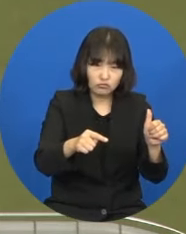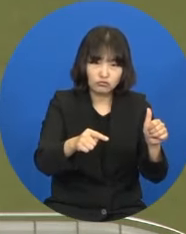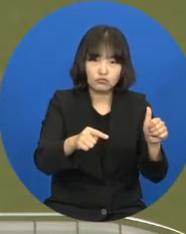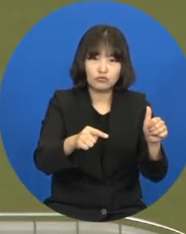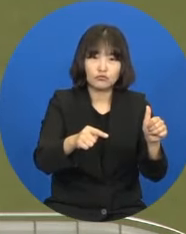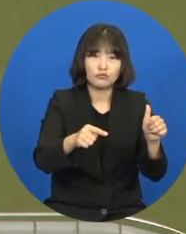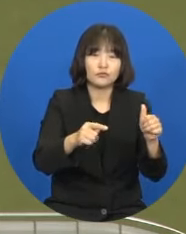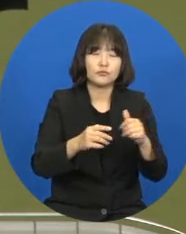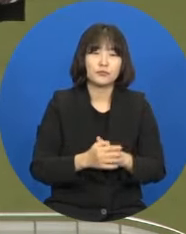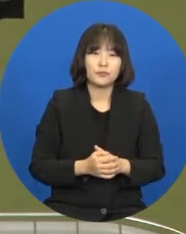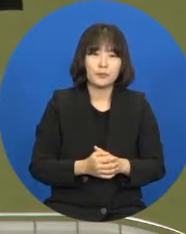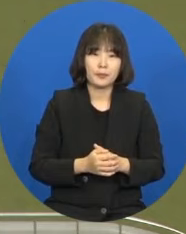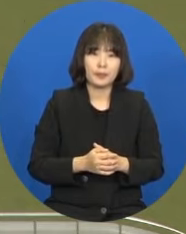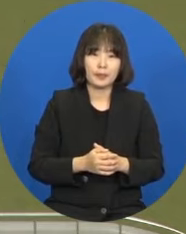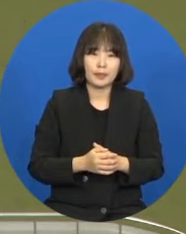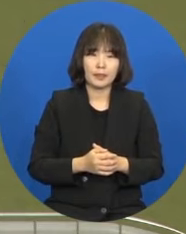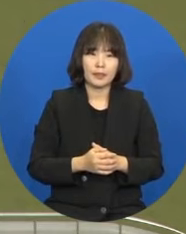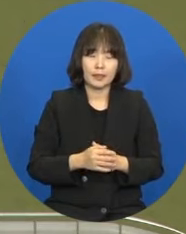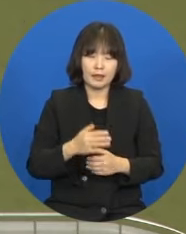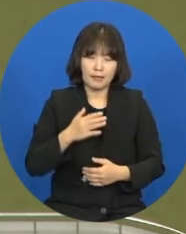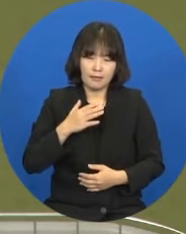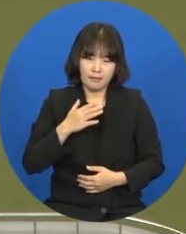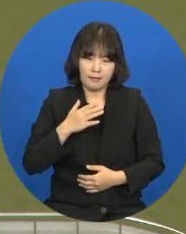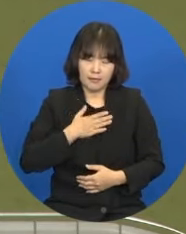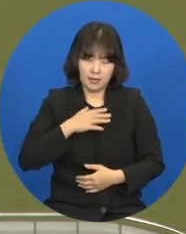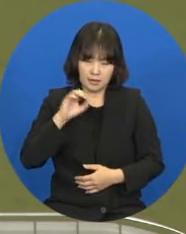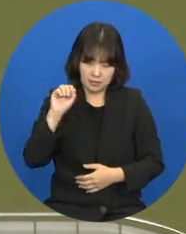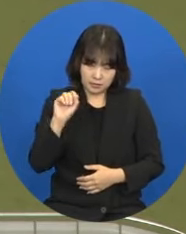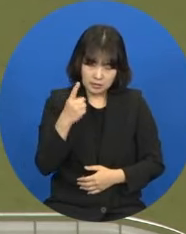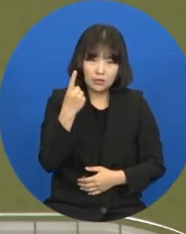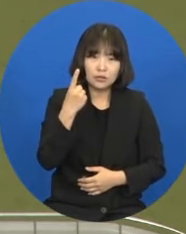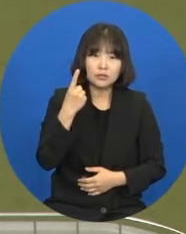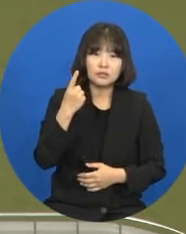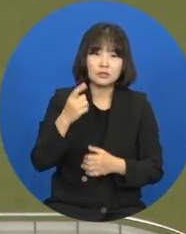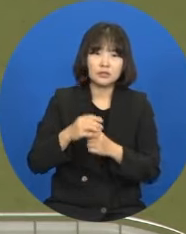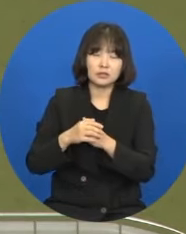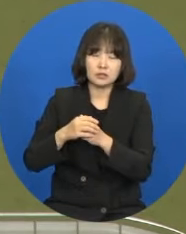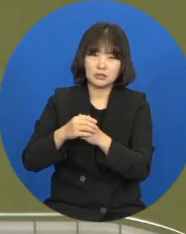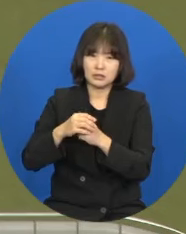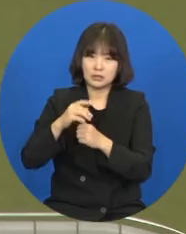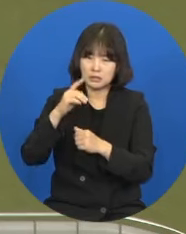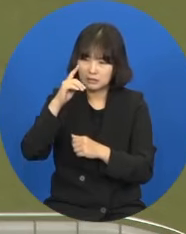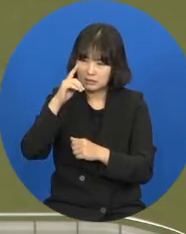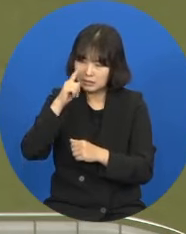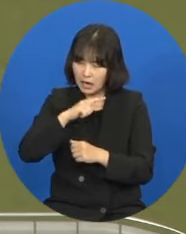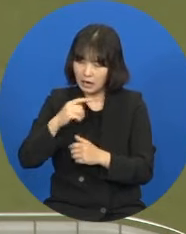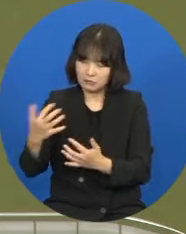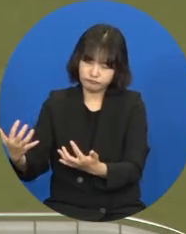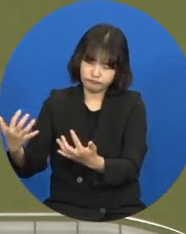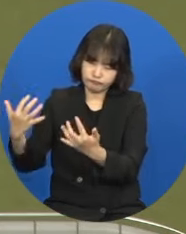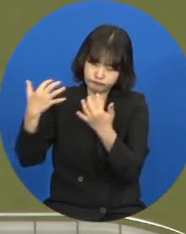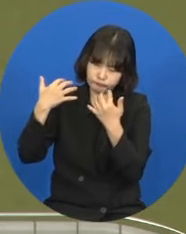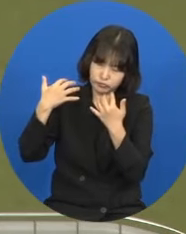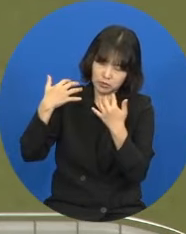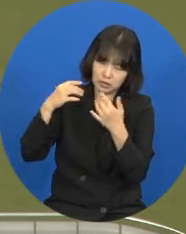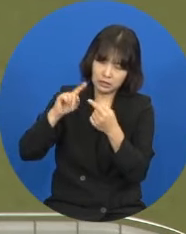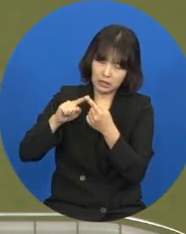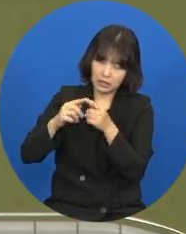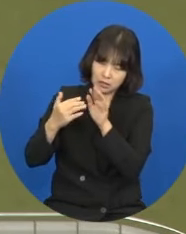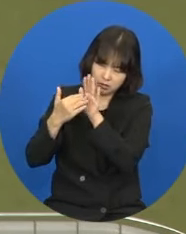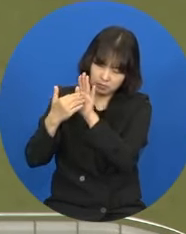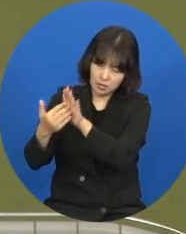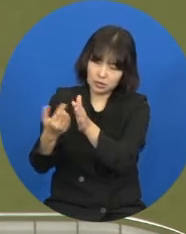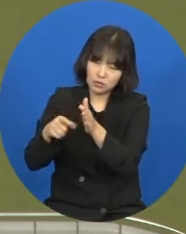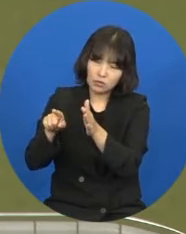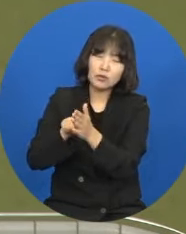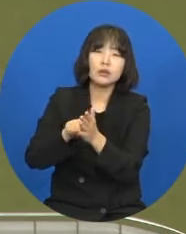죽임으로써 내 자신이 악에 의해서 삼킴 당한바 되는 것을 피하기 위한 선택을 지금 하고